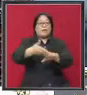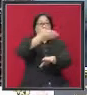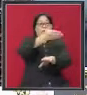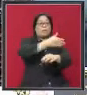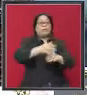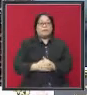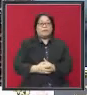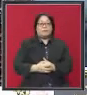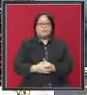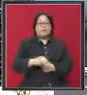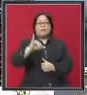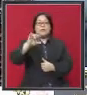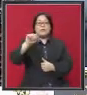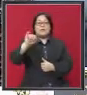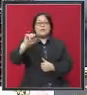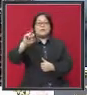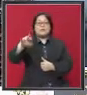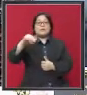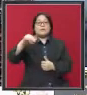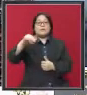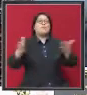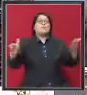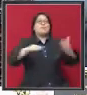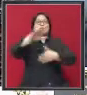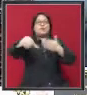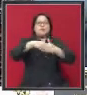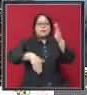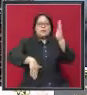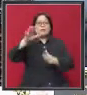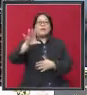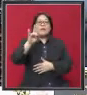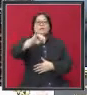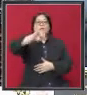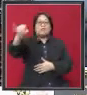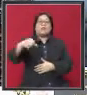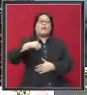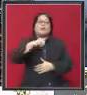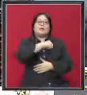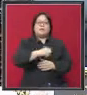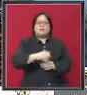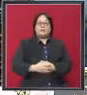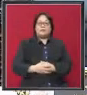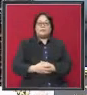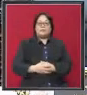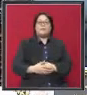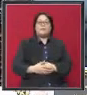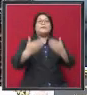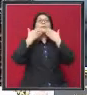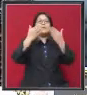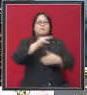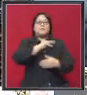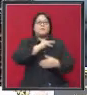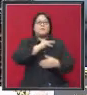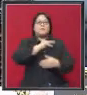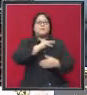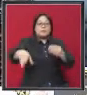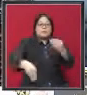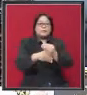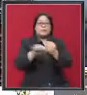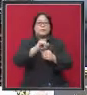ini, iSinar kini kita buka kepada lebih 8 juta ahli. Terima kasih, Menteri. Tambahan